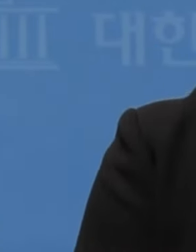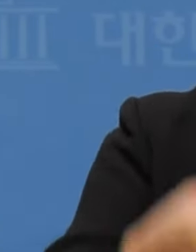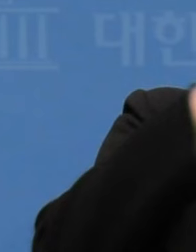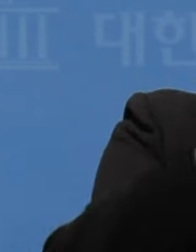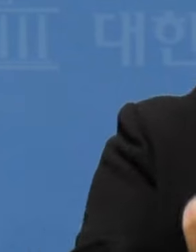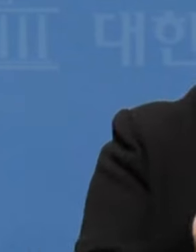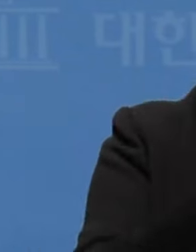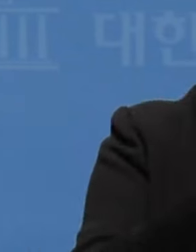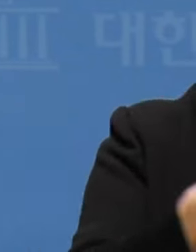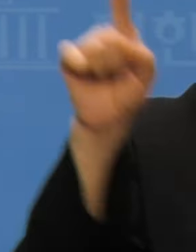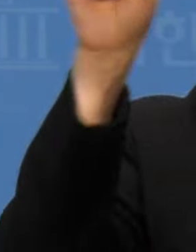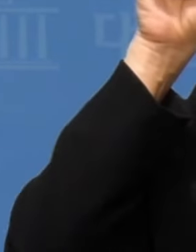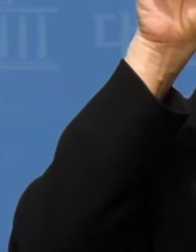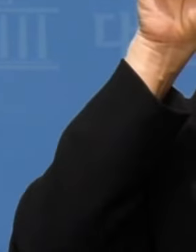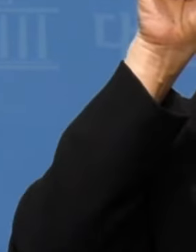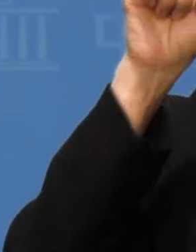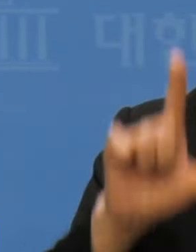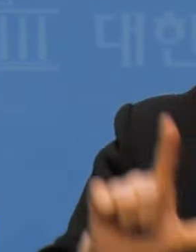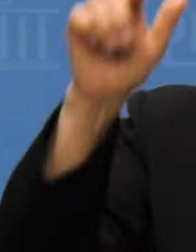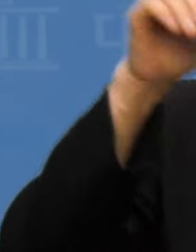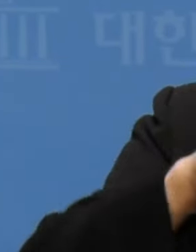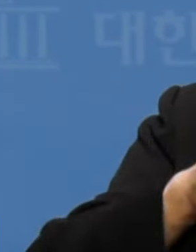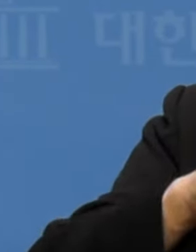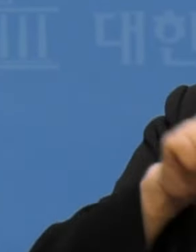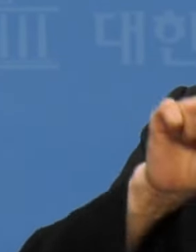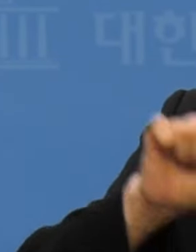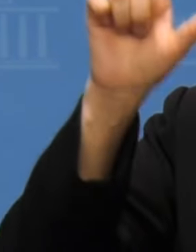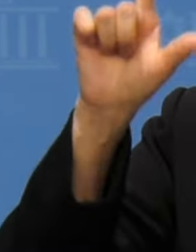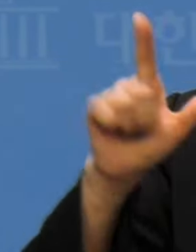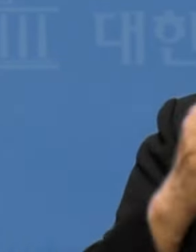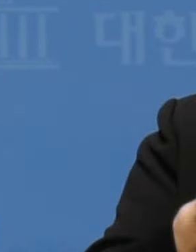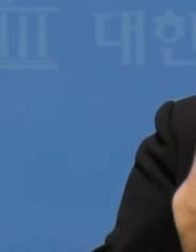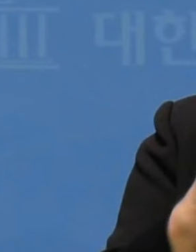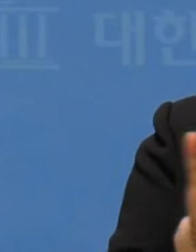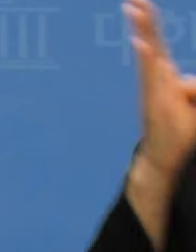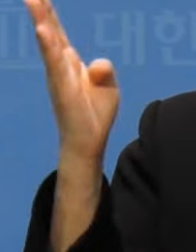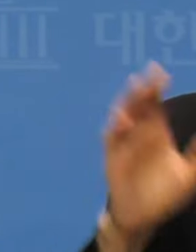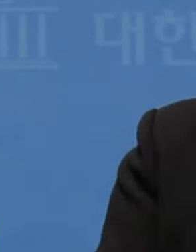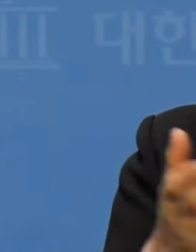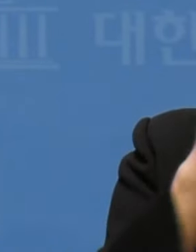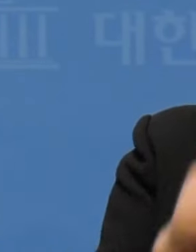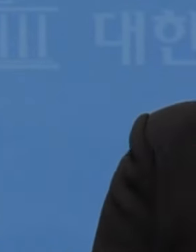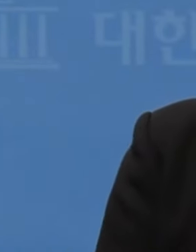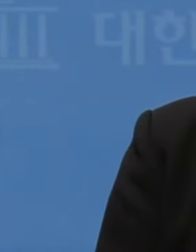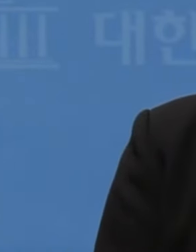대만처럼 100% 당일 투표, 당일 수개표로 바꾸겠습니다.